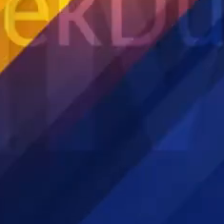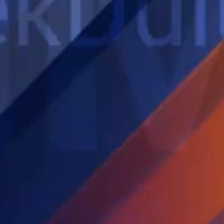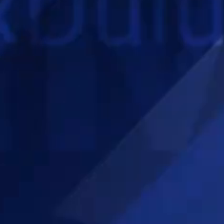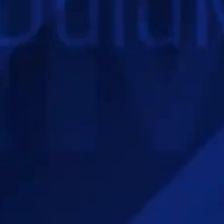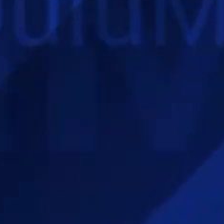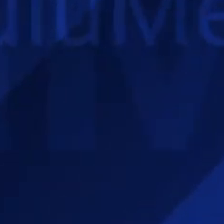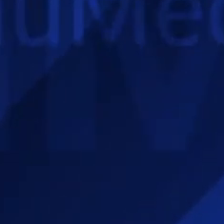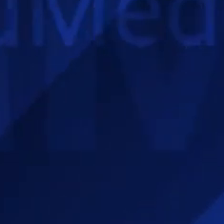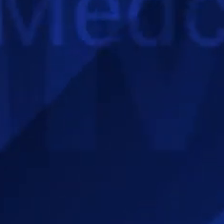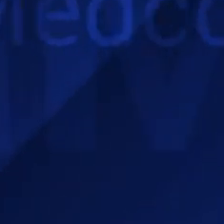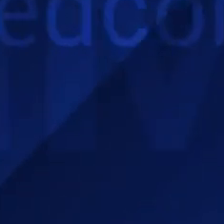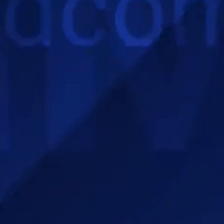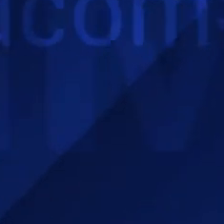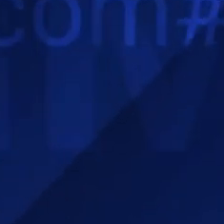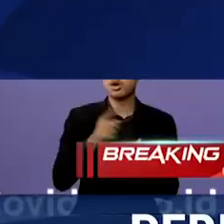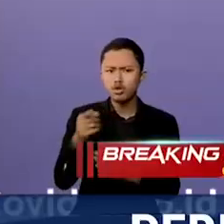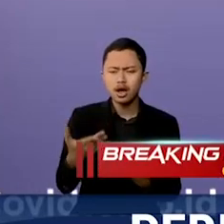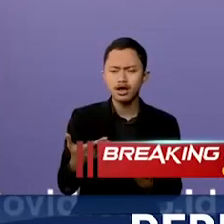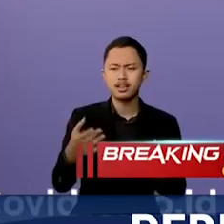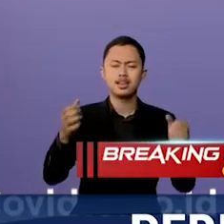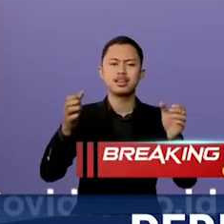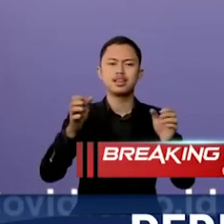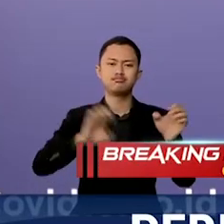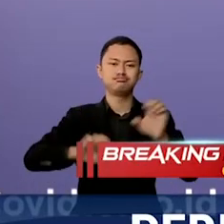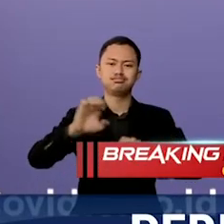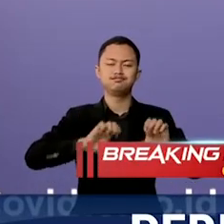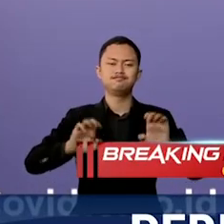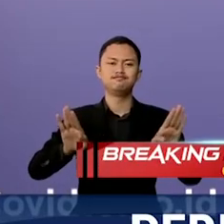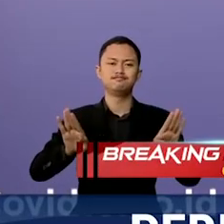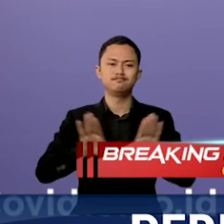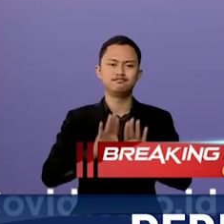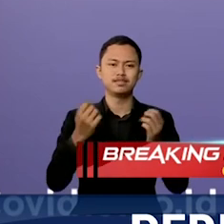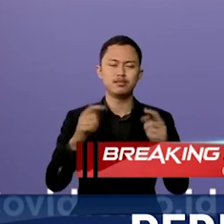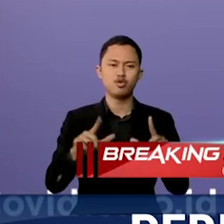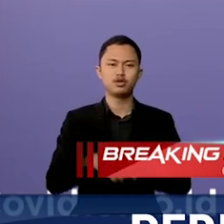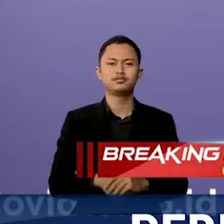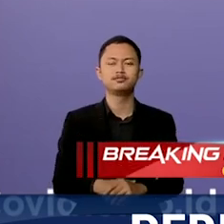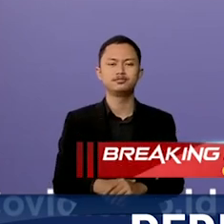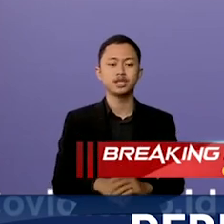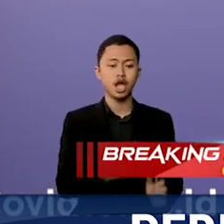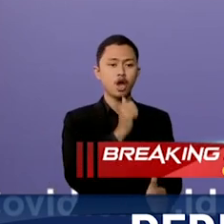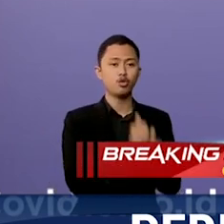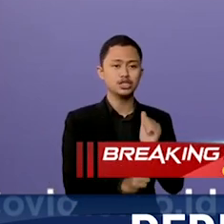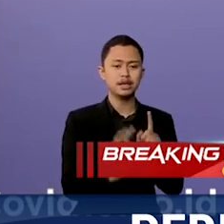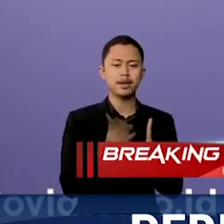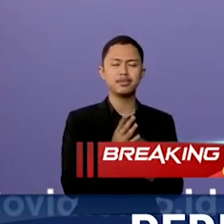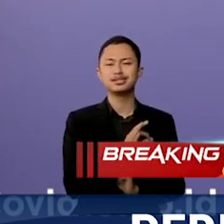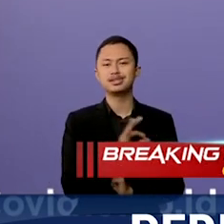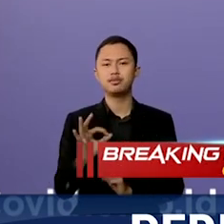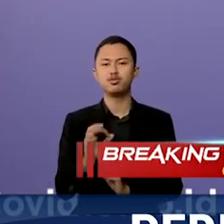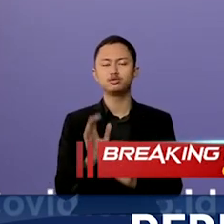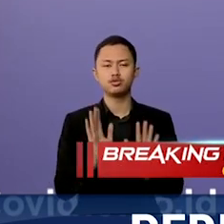Hai spesimen yang bisa kita periksa sebanyak 14027